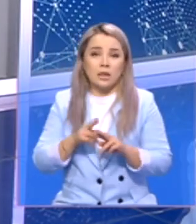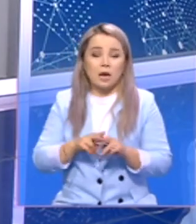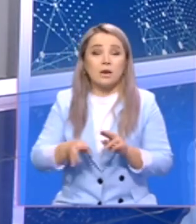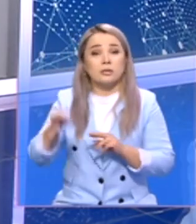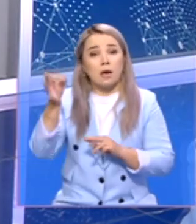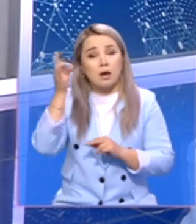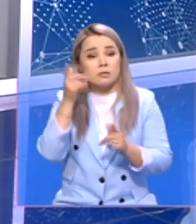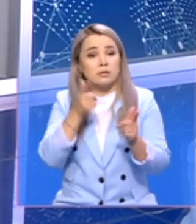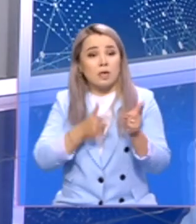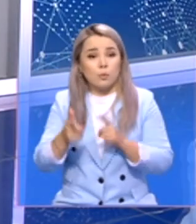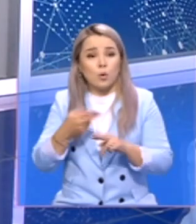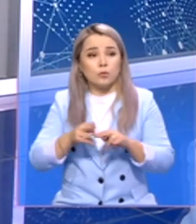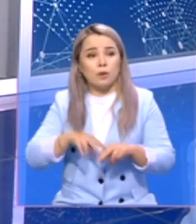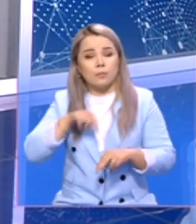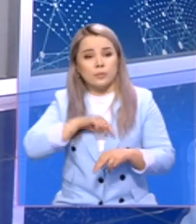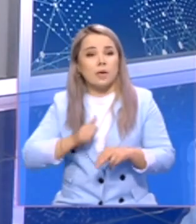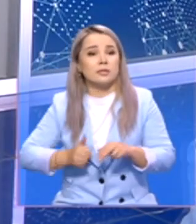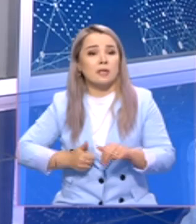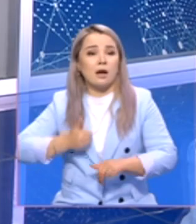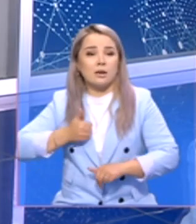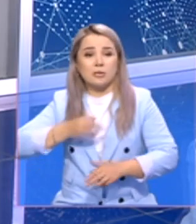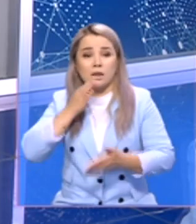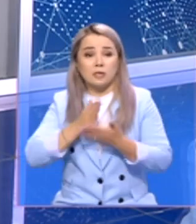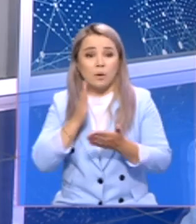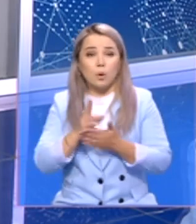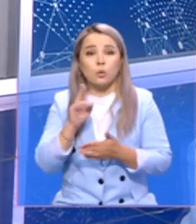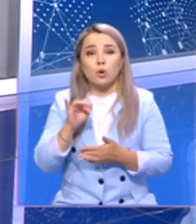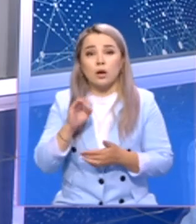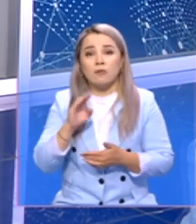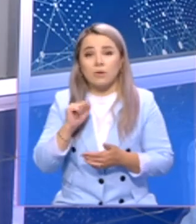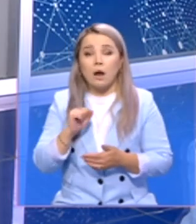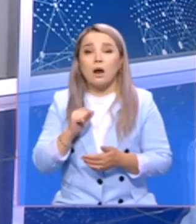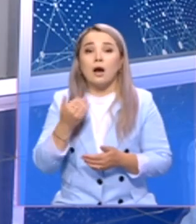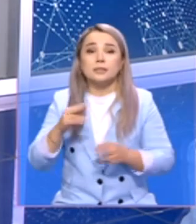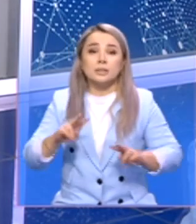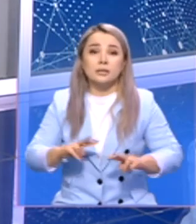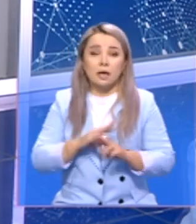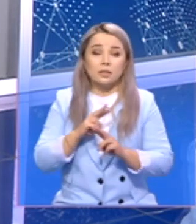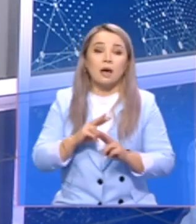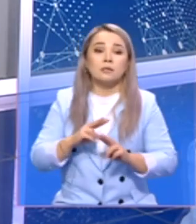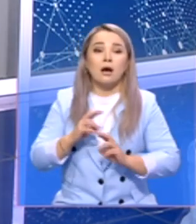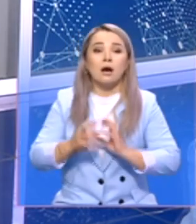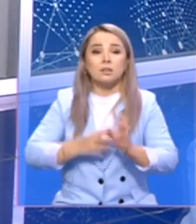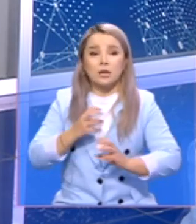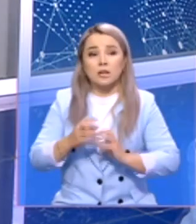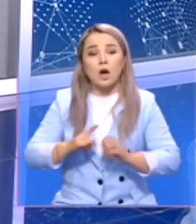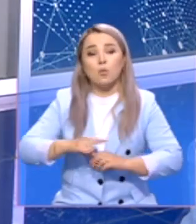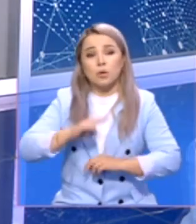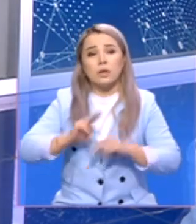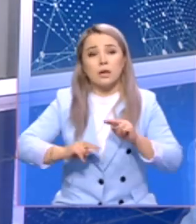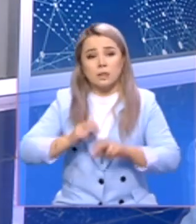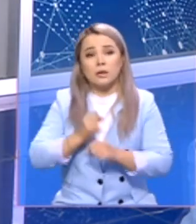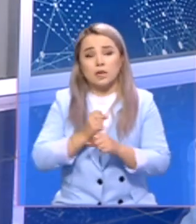түсіп, сол үшін бойымды мақтаныш кернеді. Куракава Астана халықаралық әуежайының жоспарын да жасаған.